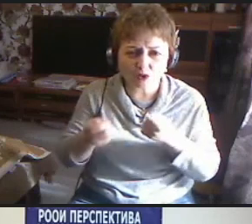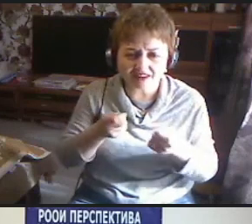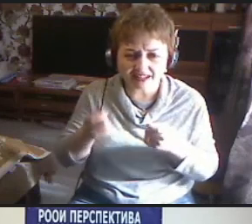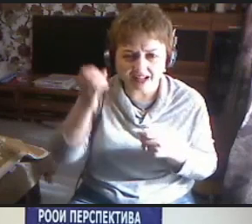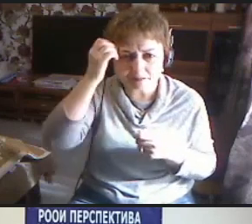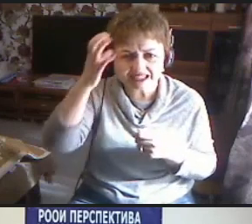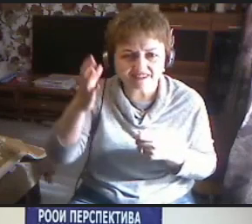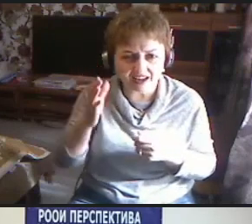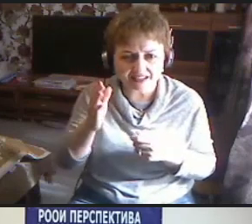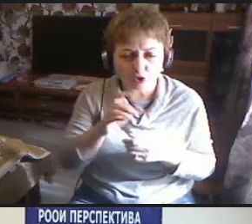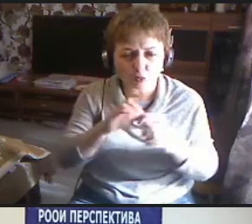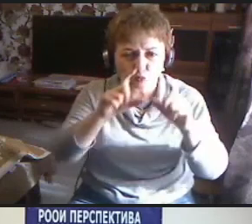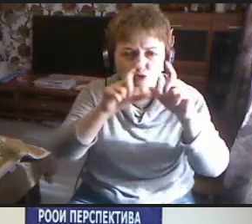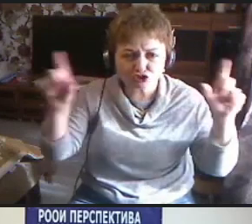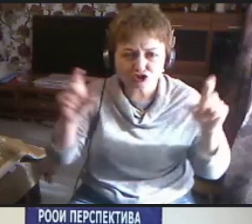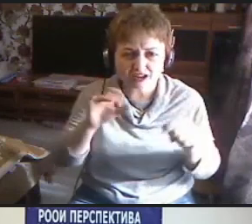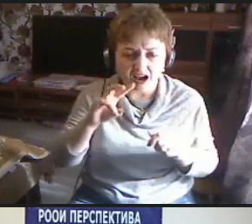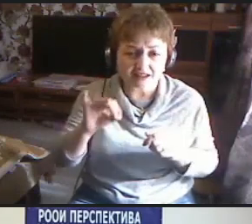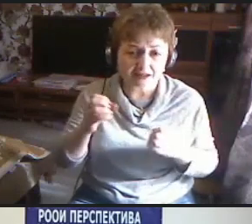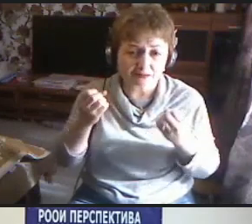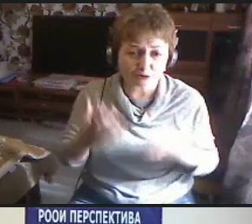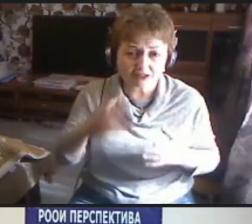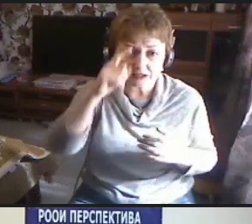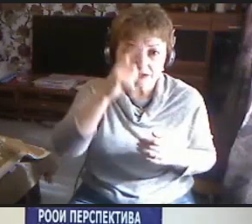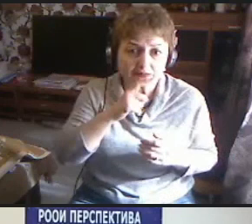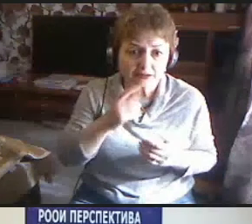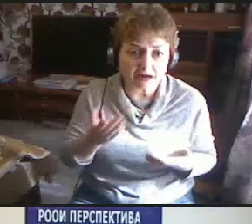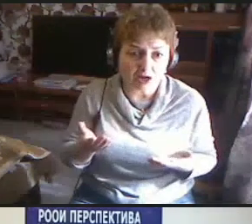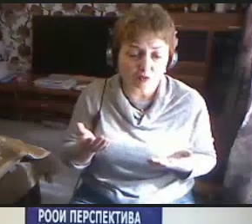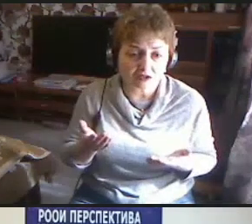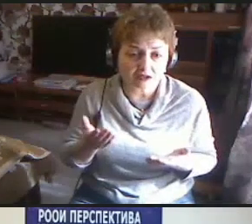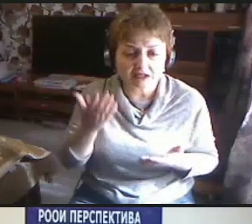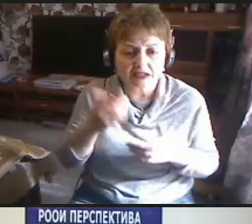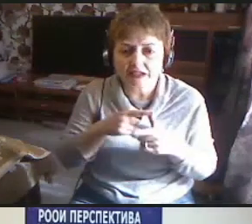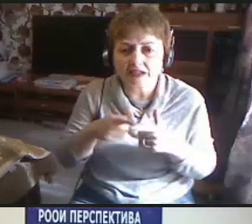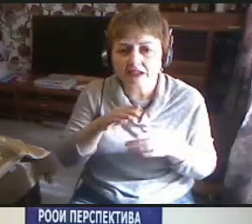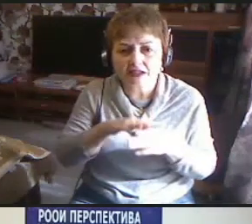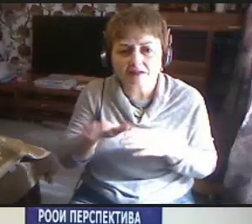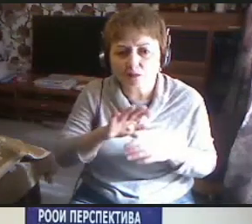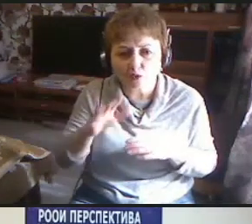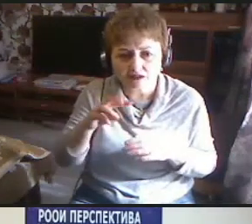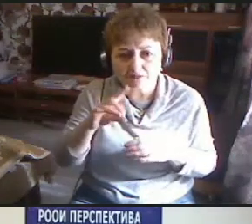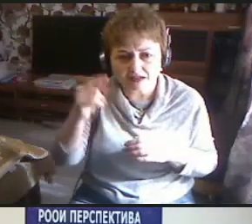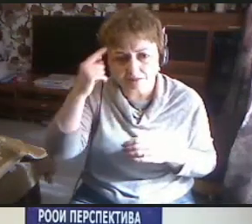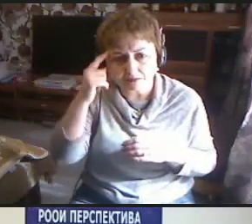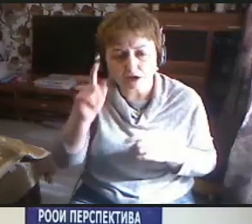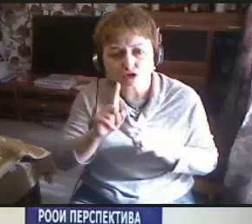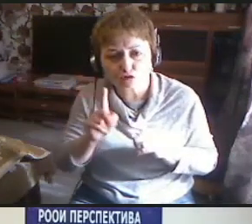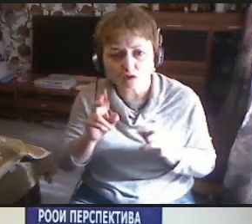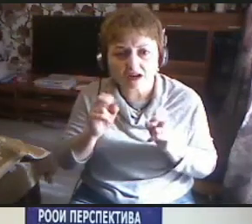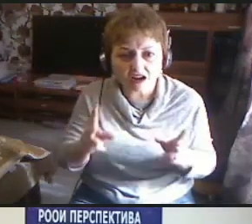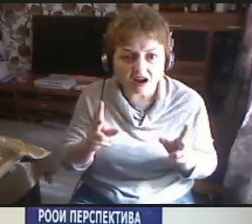руководители образовательных учреждений, они просто ну, не понимают, или не в полной мере понимает, что это и как это